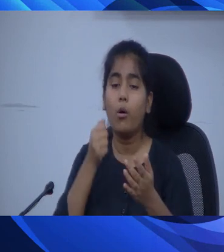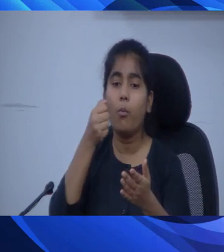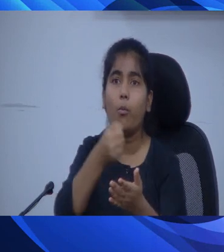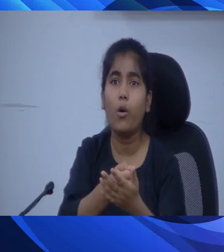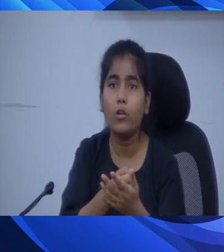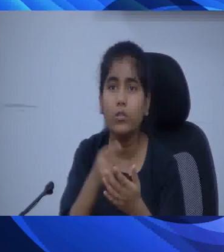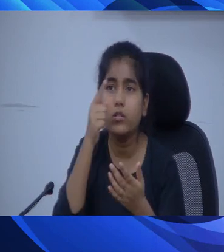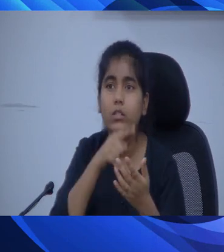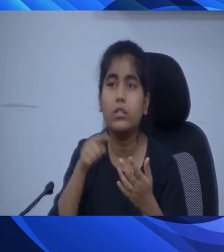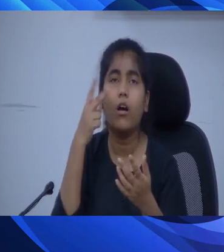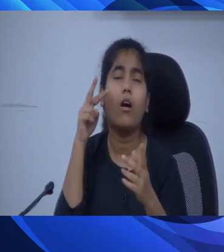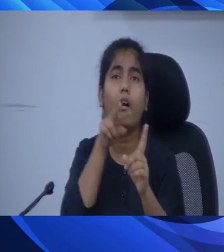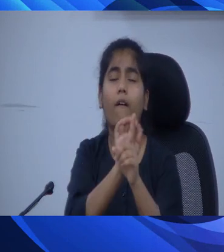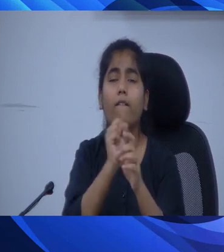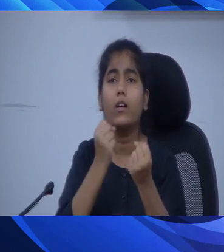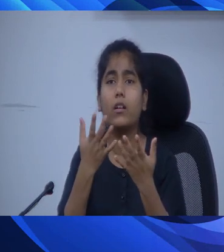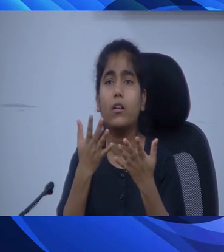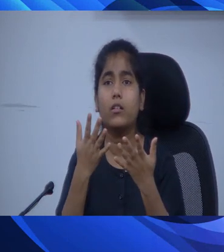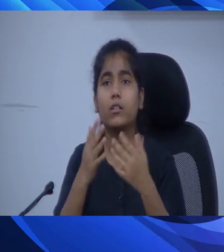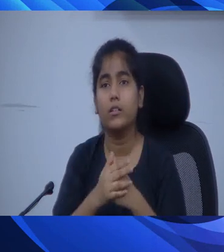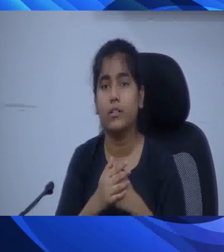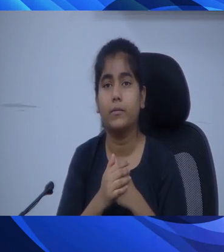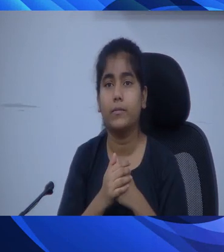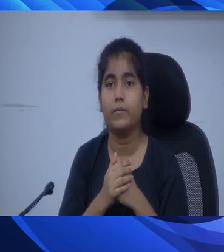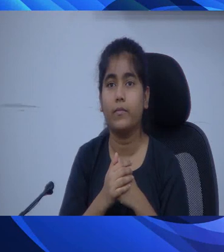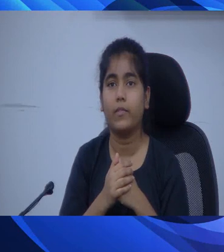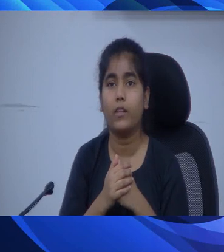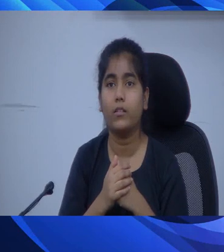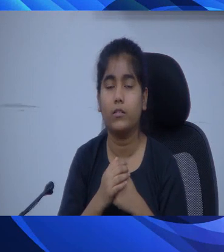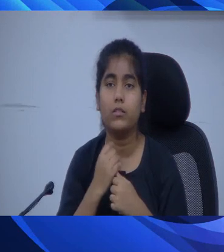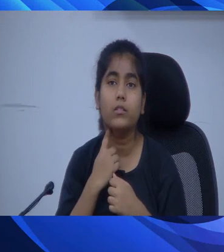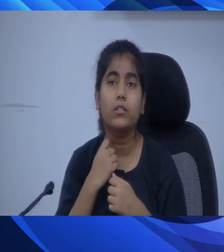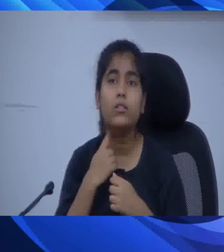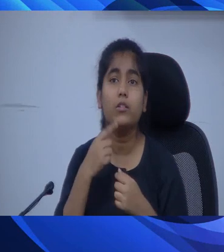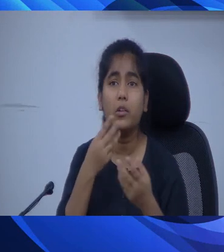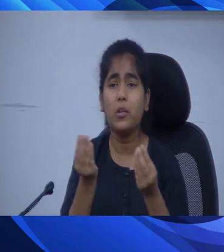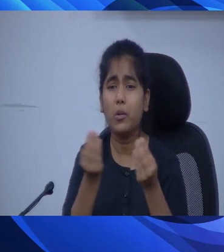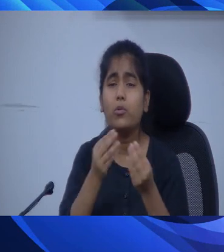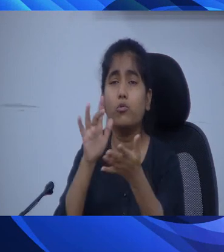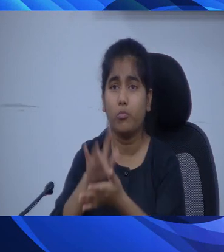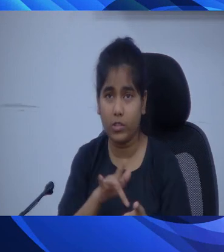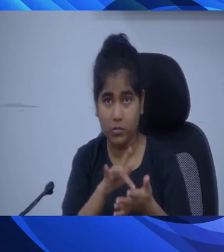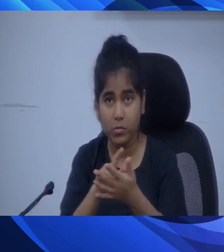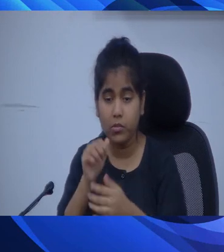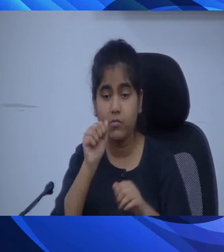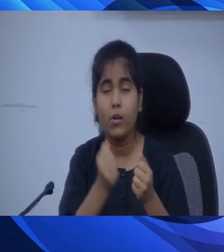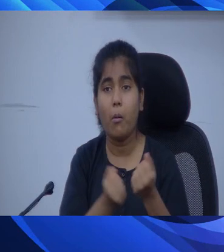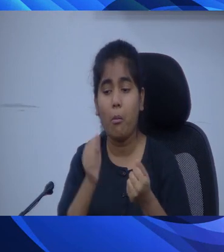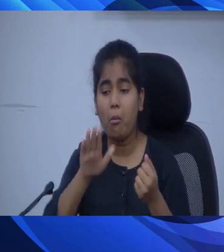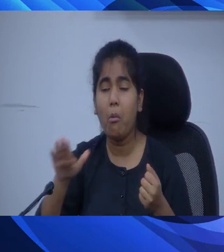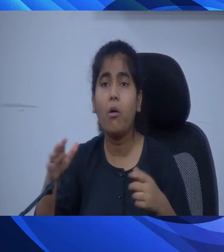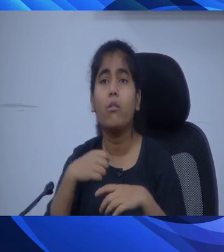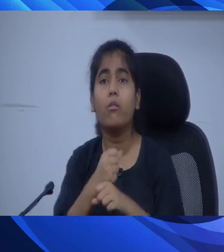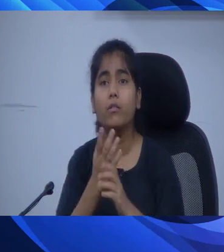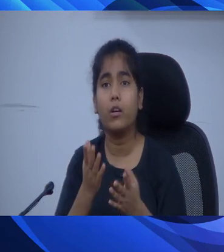वहाँ पहुँचेंगे नहीं और वो साइन को देखेंगे नहीं आपको पता ही नहीं चलेगा कि पार्किंग यहाँ पर है। तो और ये अमूमन आप पाएंगे कि कई जगह पे इस किस्म